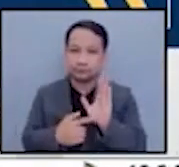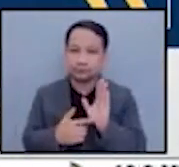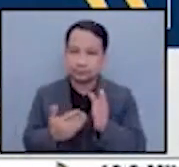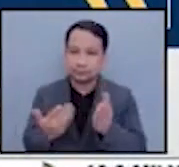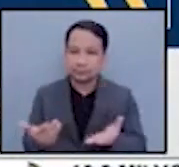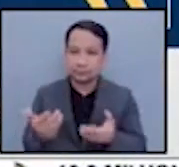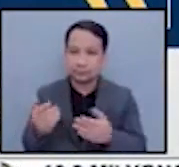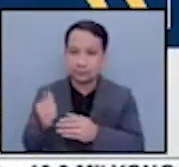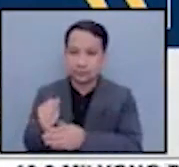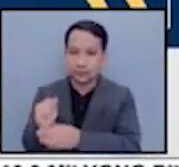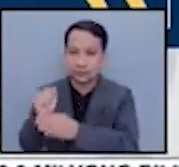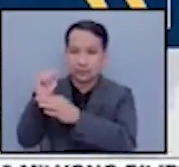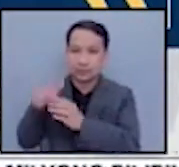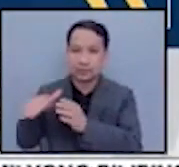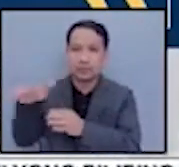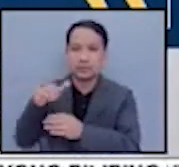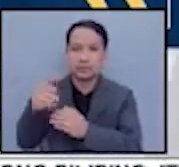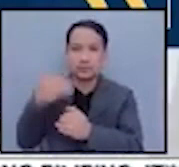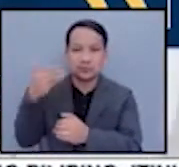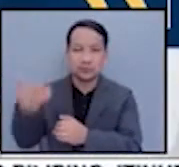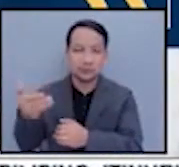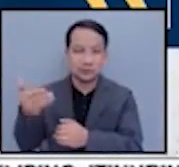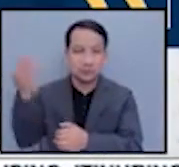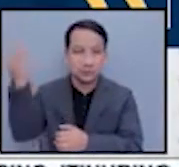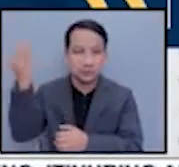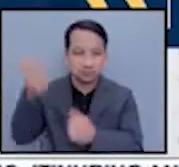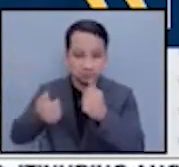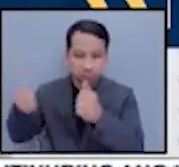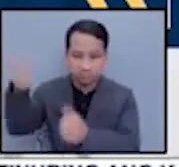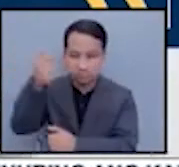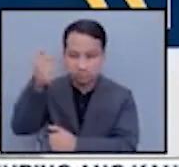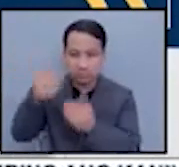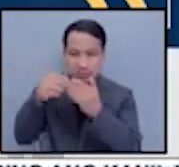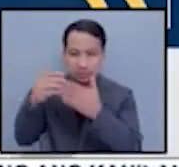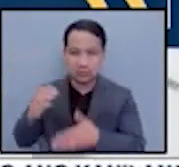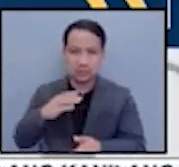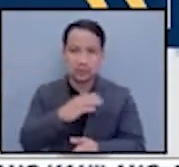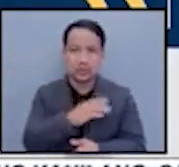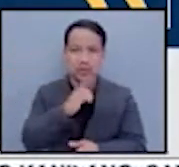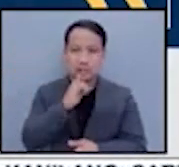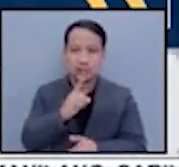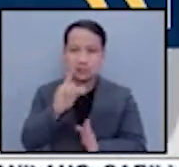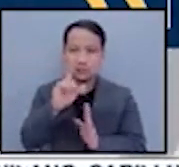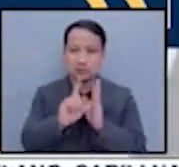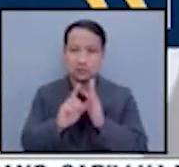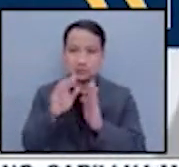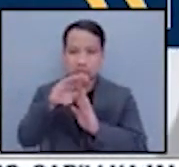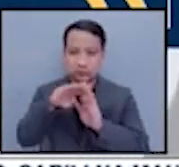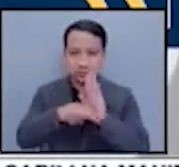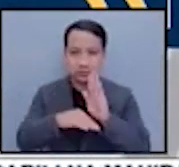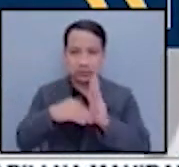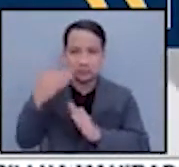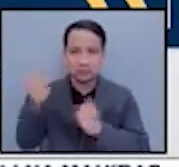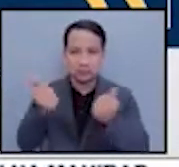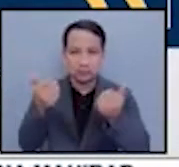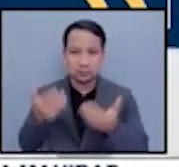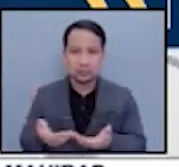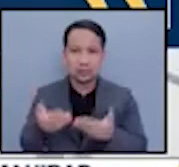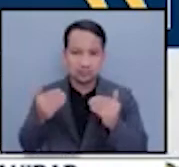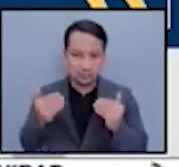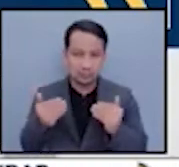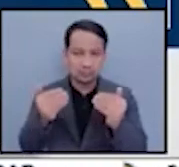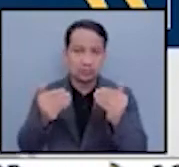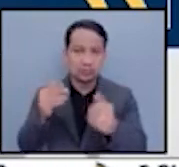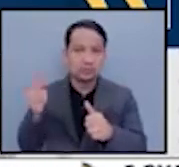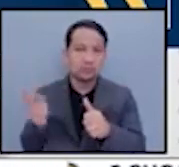kay Romualdez bilang susunod na speaker ay masisiguro na ang legislative agenda ng susunod na administrasyon ay